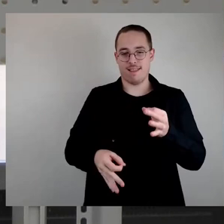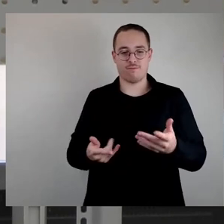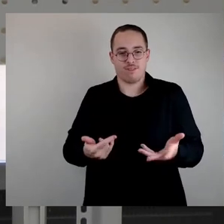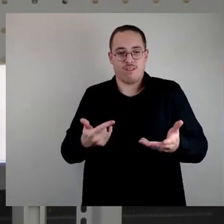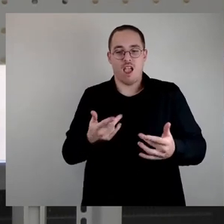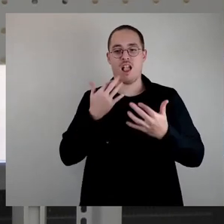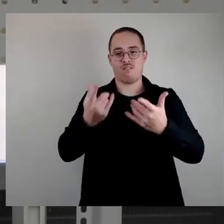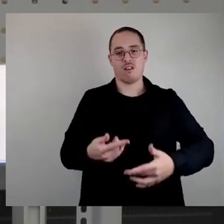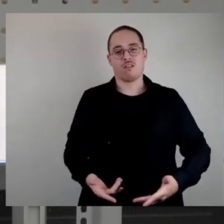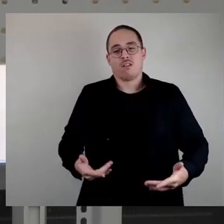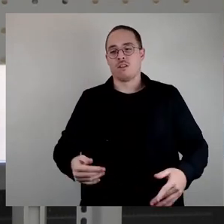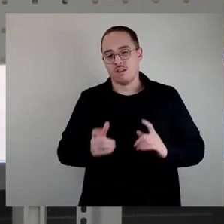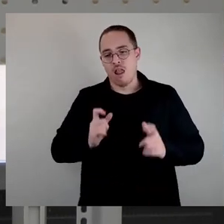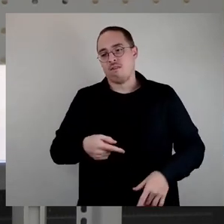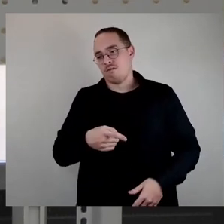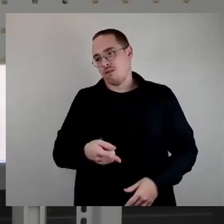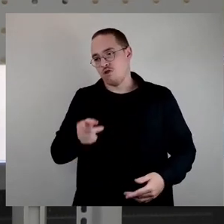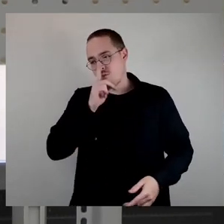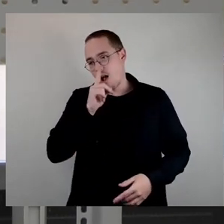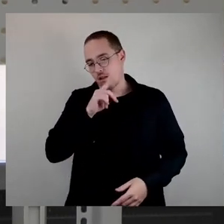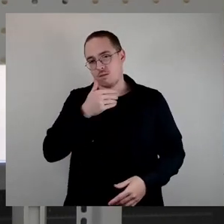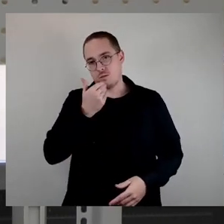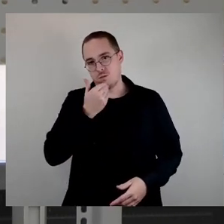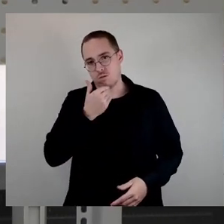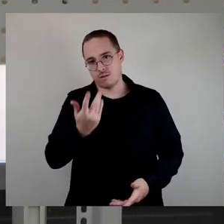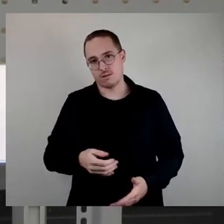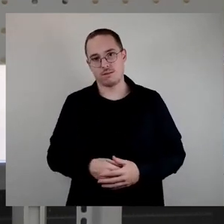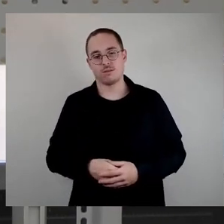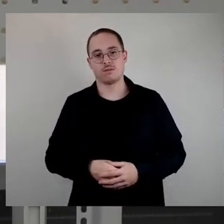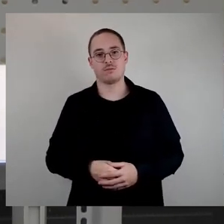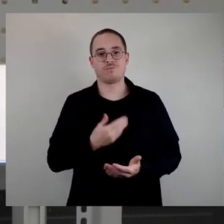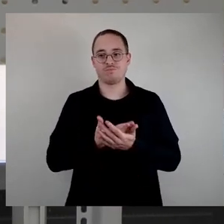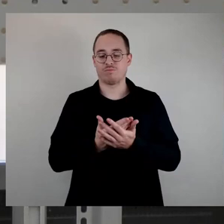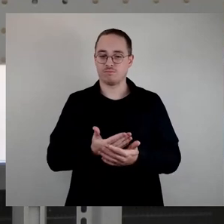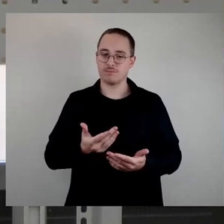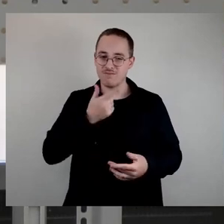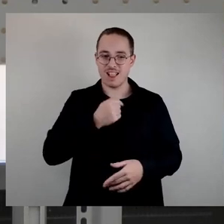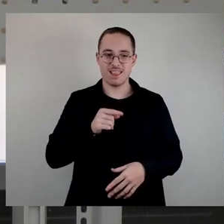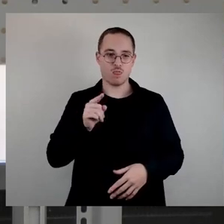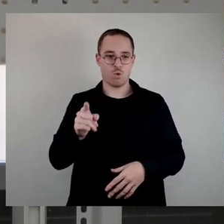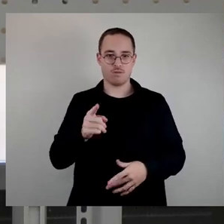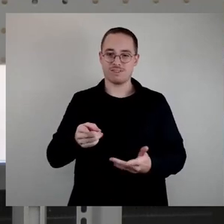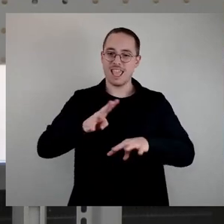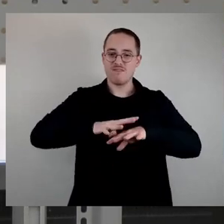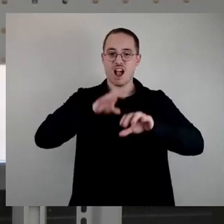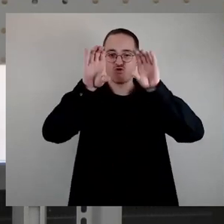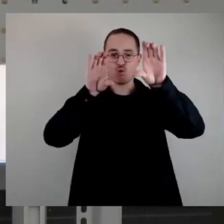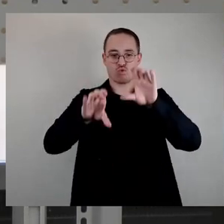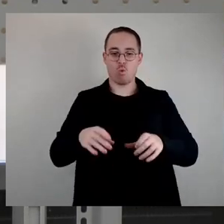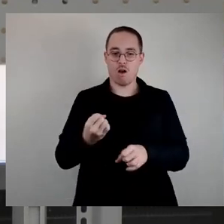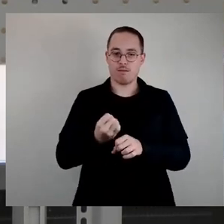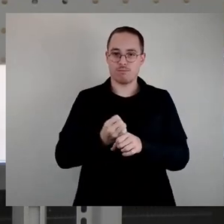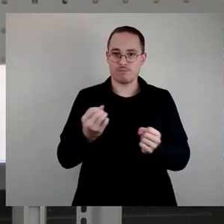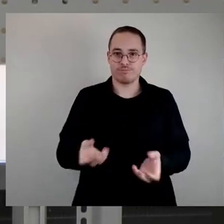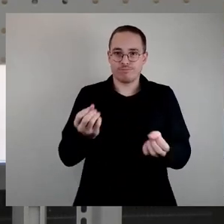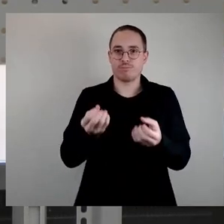Hand, wo die Stadt und der Stadtrat ansetzen kann, um den Fußball in Dresden zum Erfolgsfußball zu machen. Da braucht es eigentlich auch keine Arbeitsgruppe, aber genau